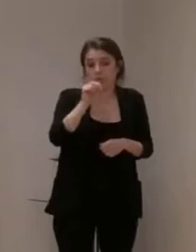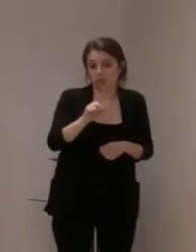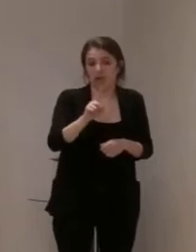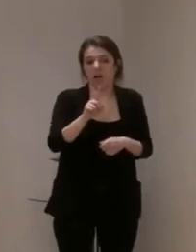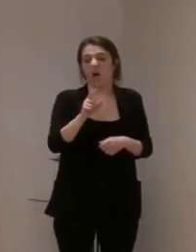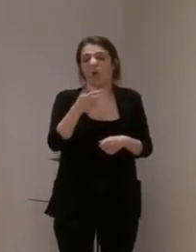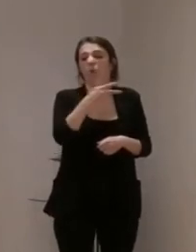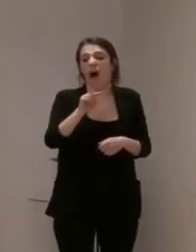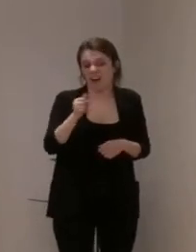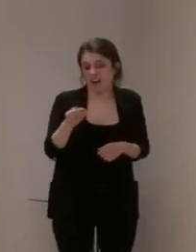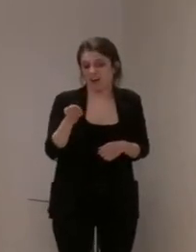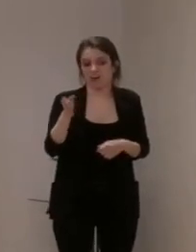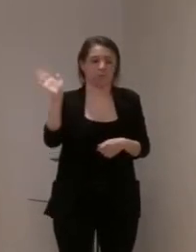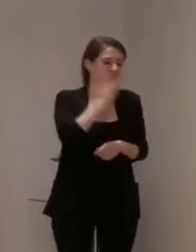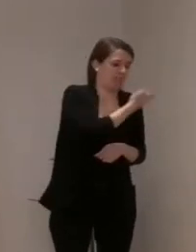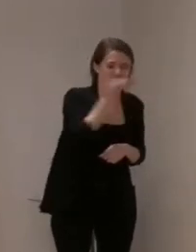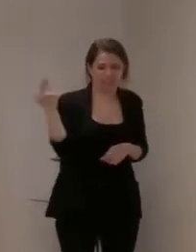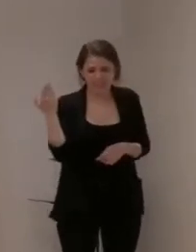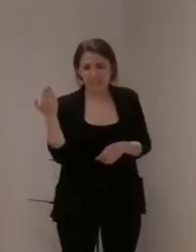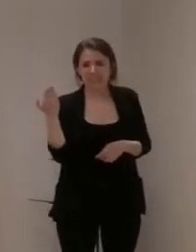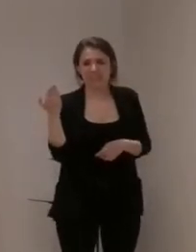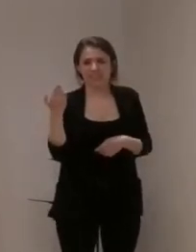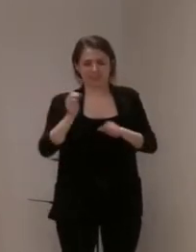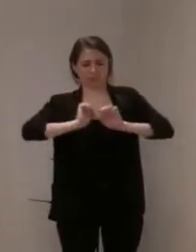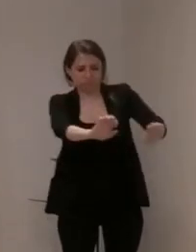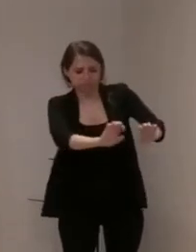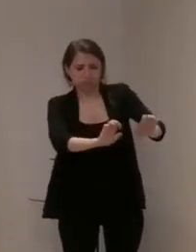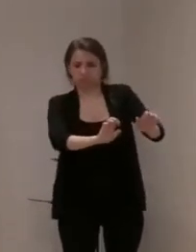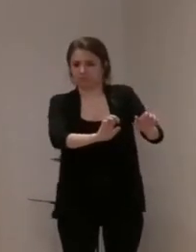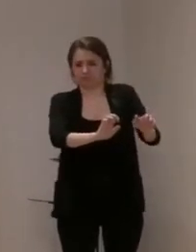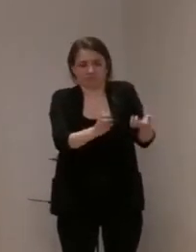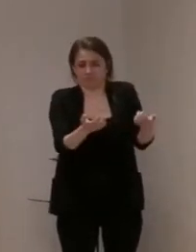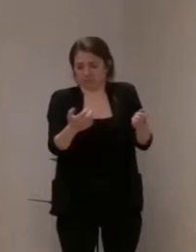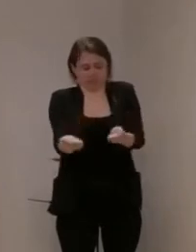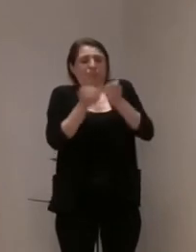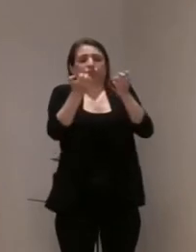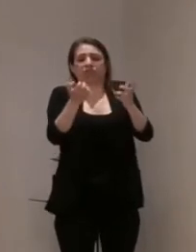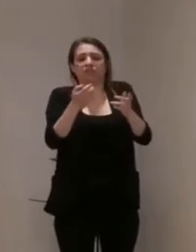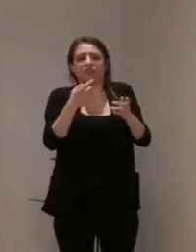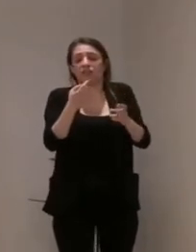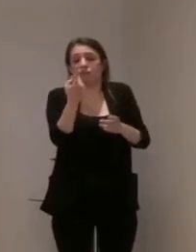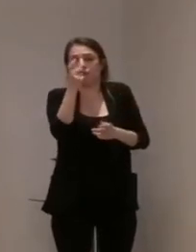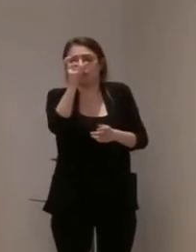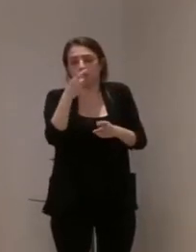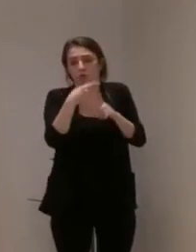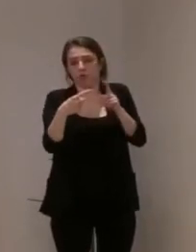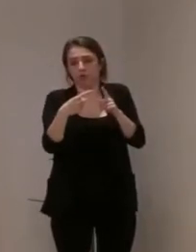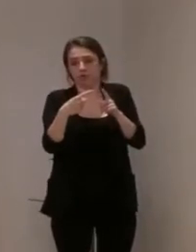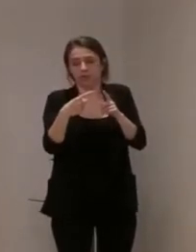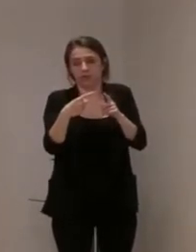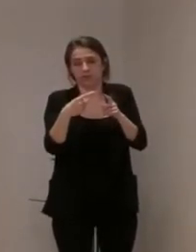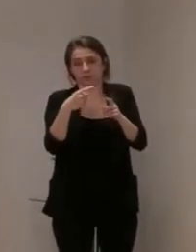guarda, bufetades, empentes. I una de les coses que ens feien, això que ens